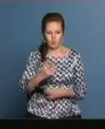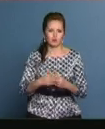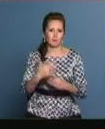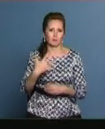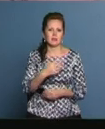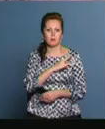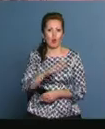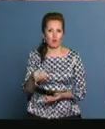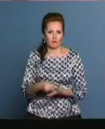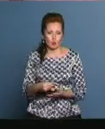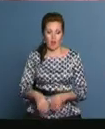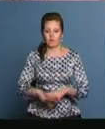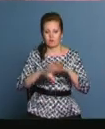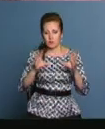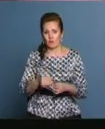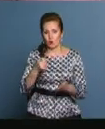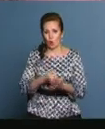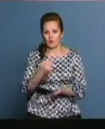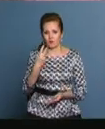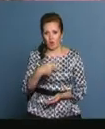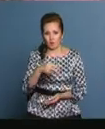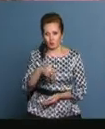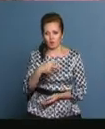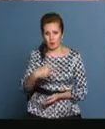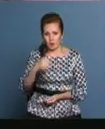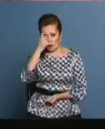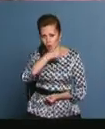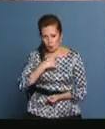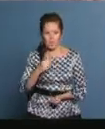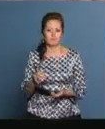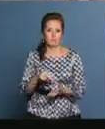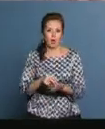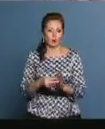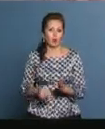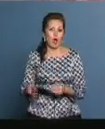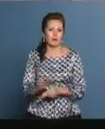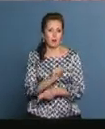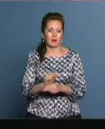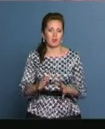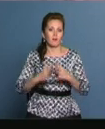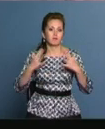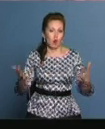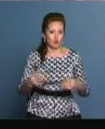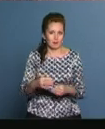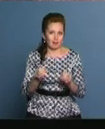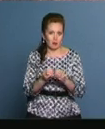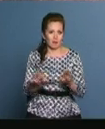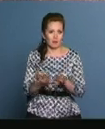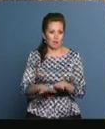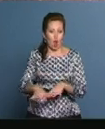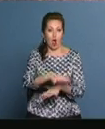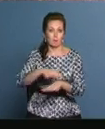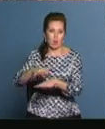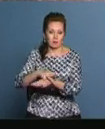миллионов рублей. Всего до 2020 года по республиканской программе собираются отремонтировать более 10 таких объектов, а в Яру уже вовсю